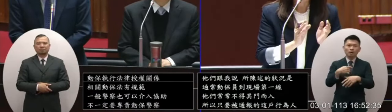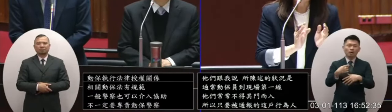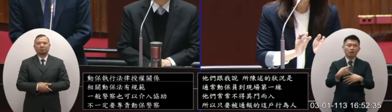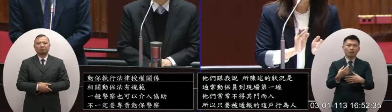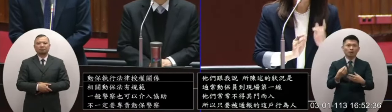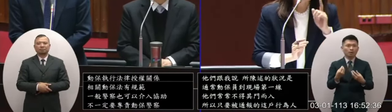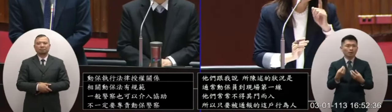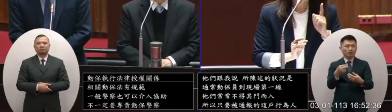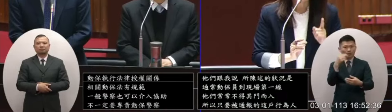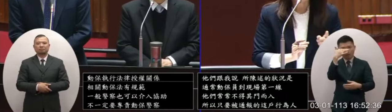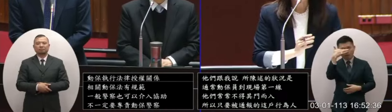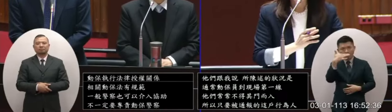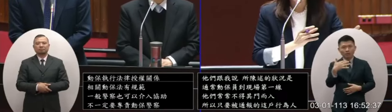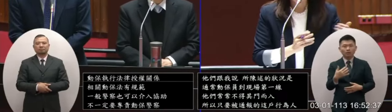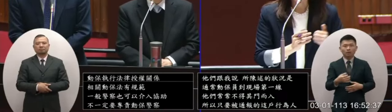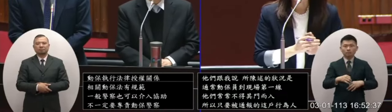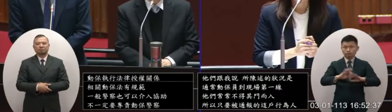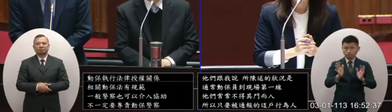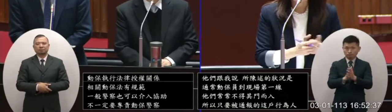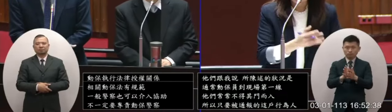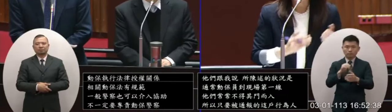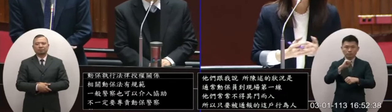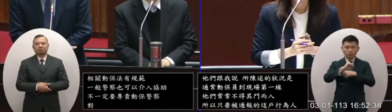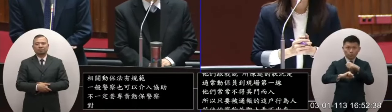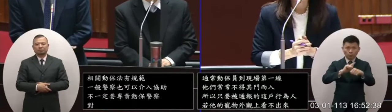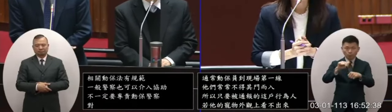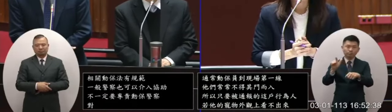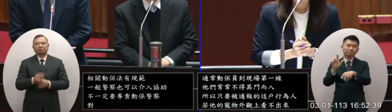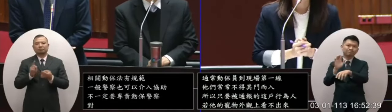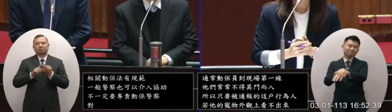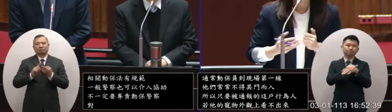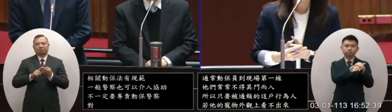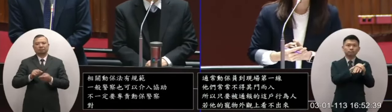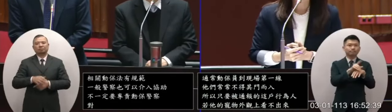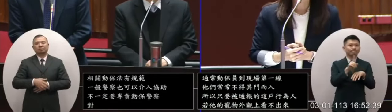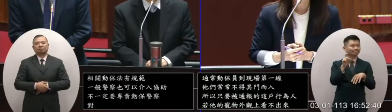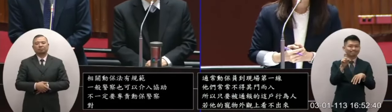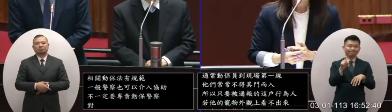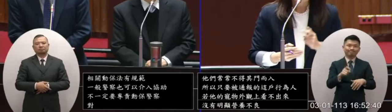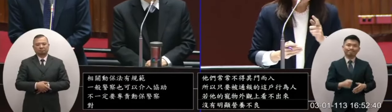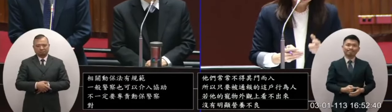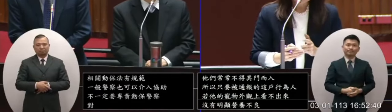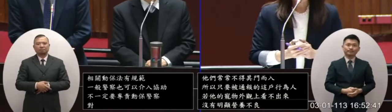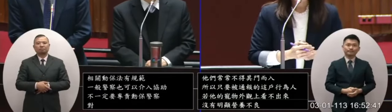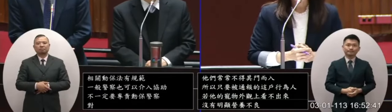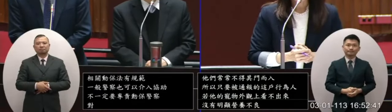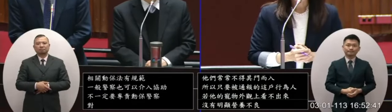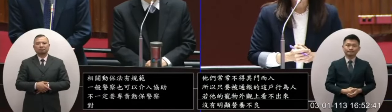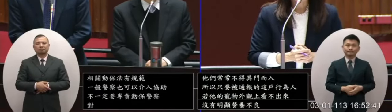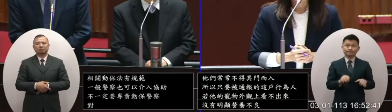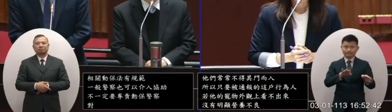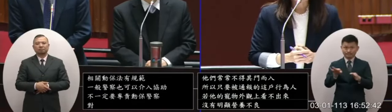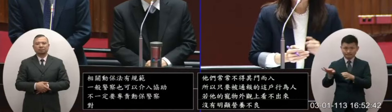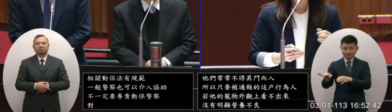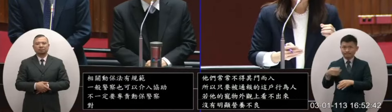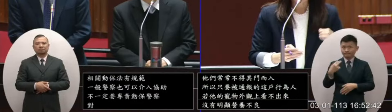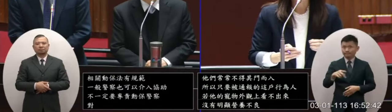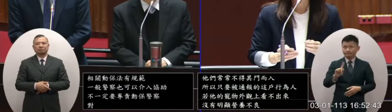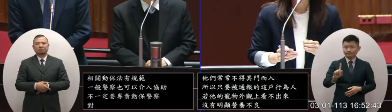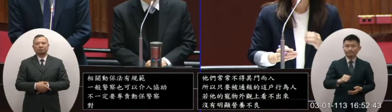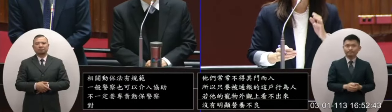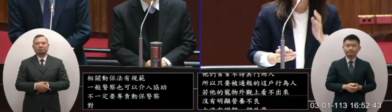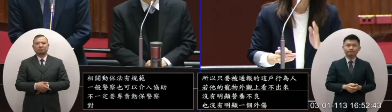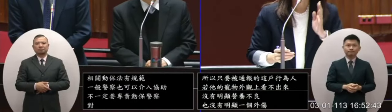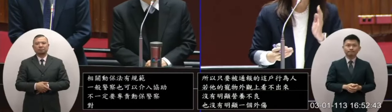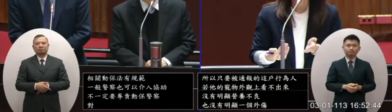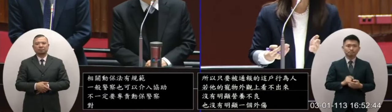是我们是没有办法在第一时间把动物就是带走救援。 对， 那另外一个状况就是他们所碰